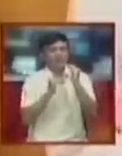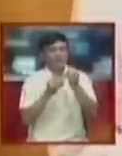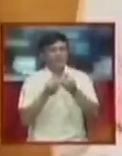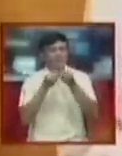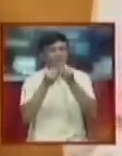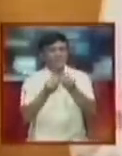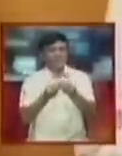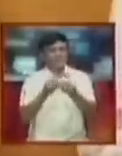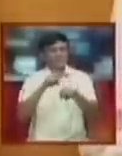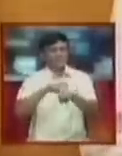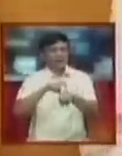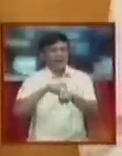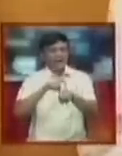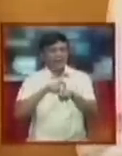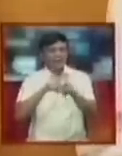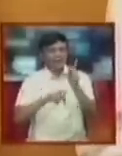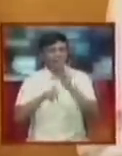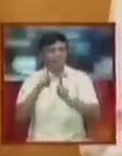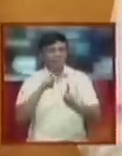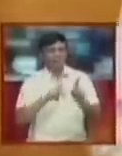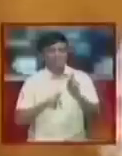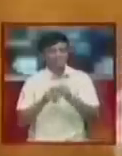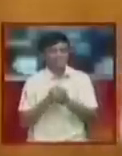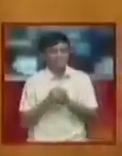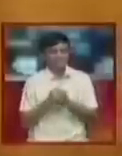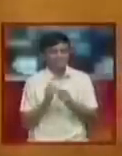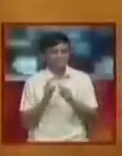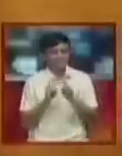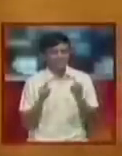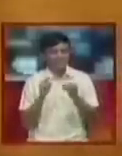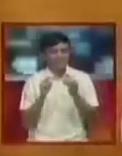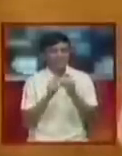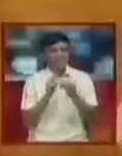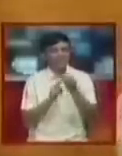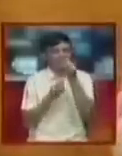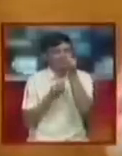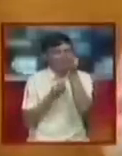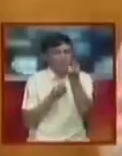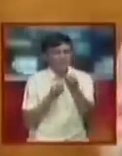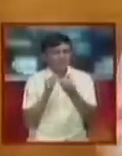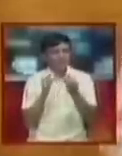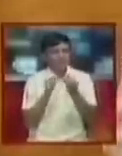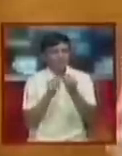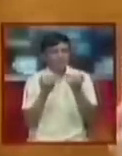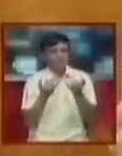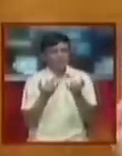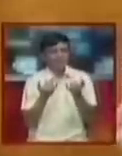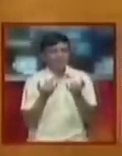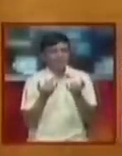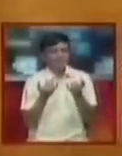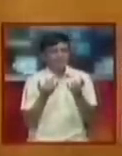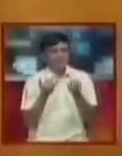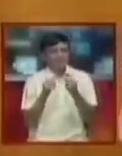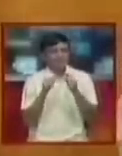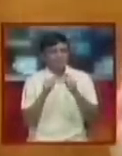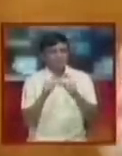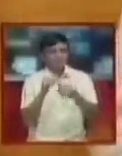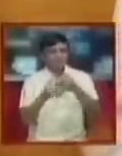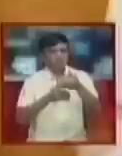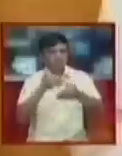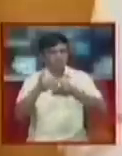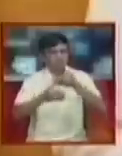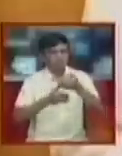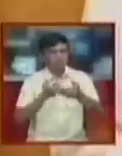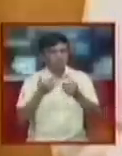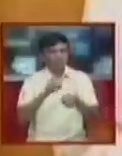na pag-unawa ng taong bayan. Subalit kung may isang bagay mang nakatatak na sa ating lahi at makailang ulit na